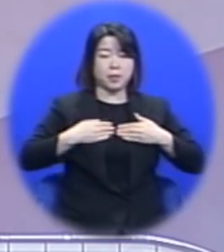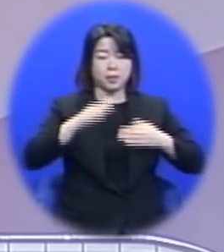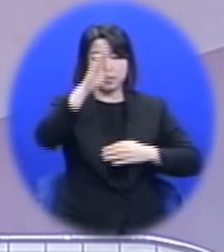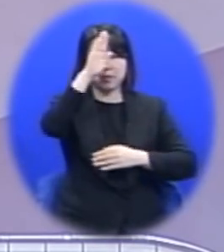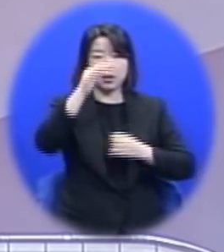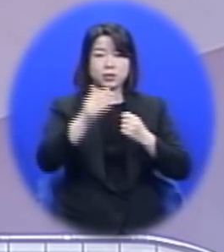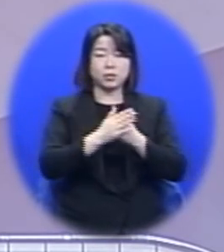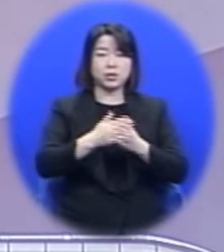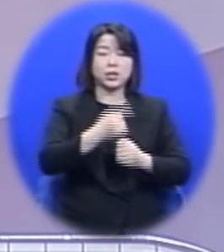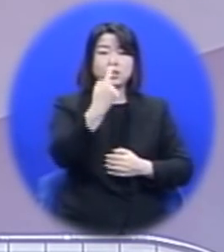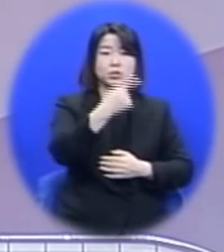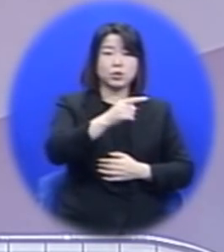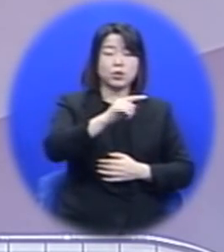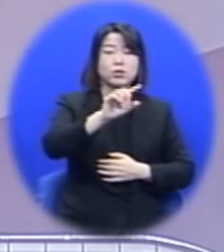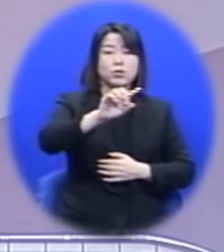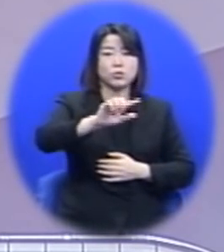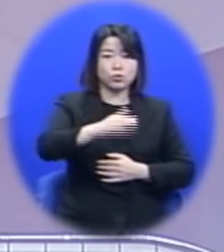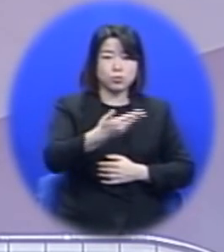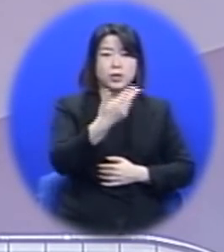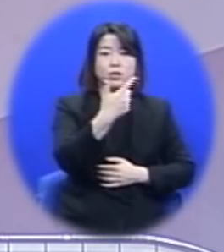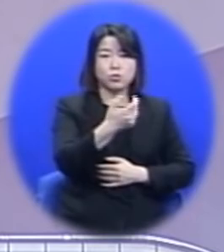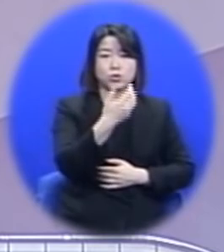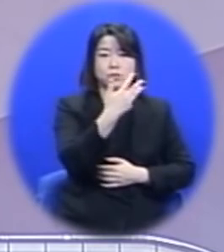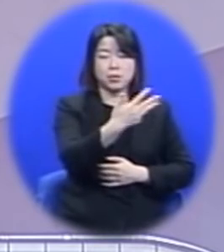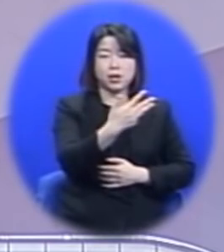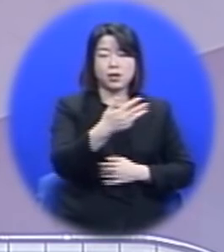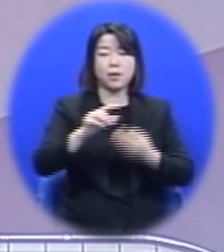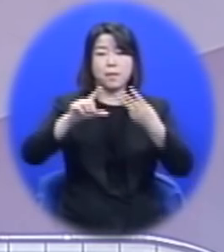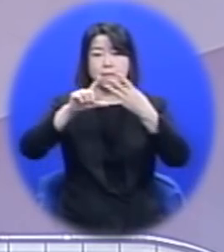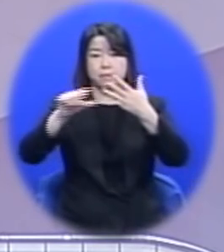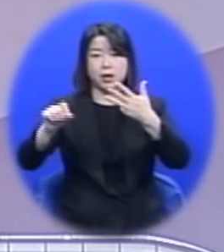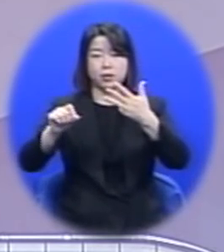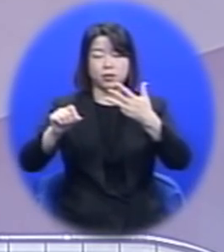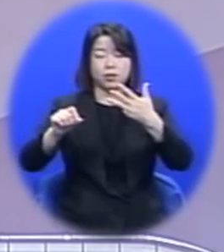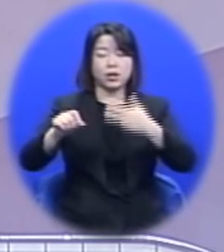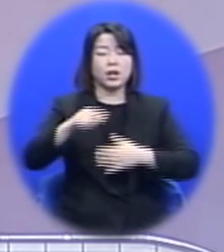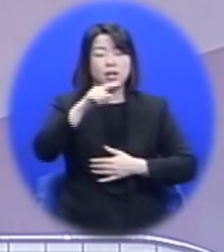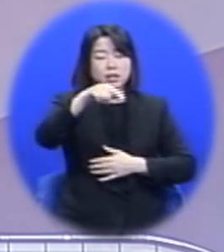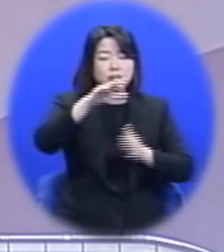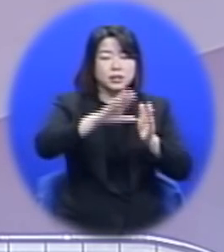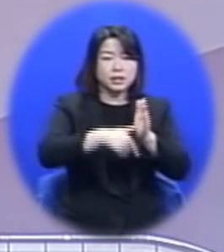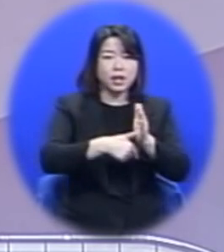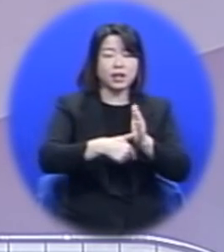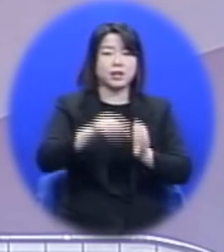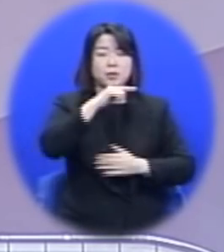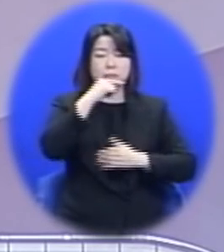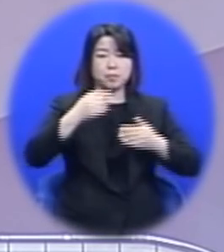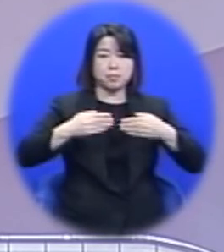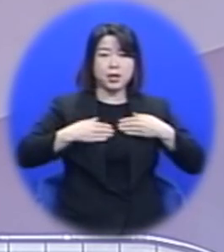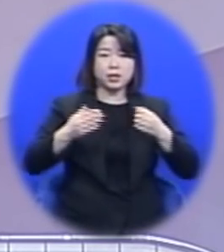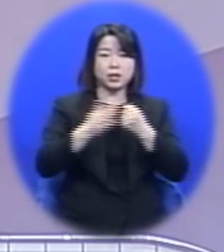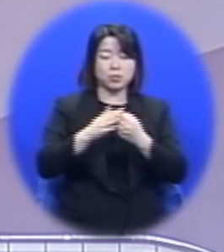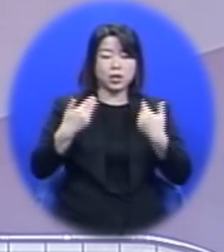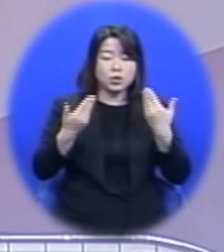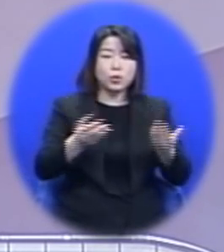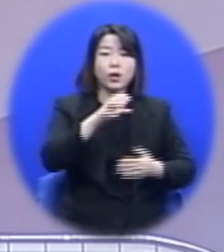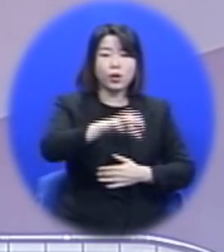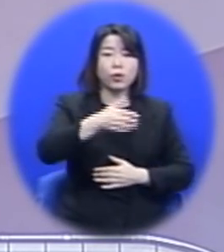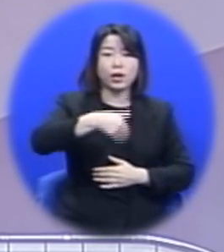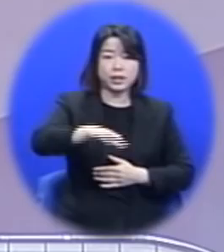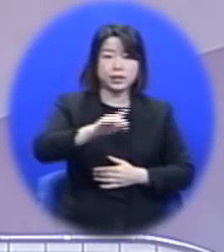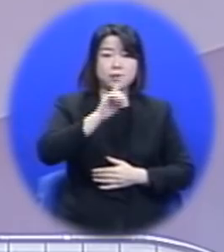1968년 8월, 그 옛날에는 폐결핵 요양원에 갔다는 이야기는 죽는 것을 의미하는